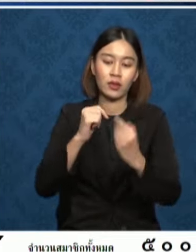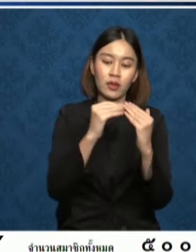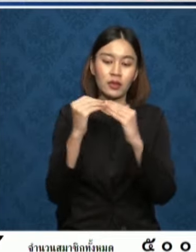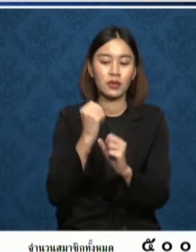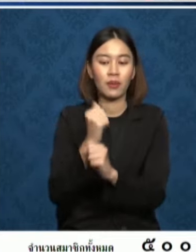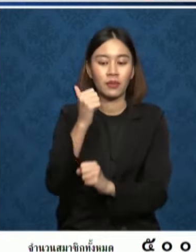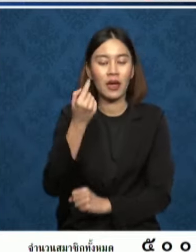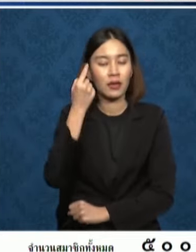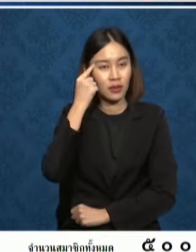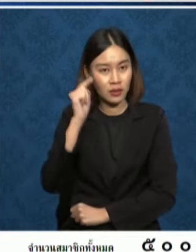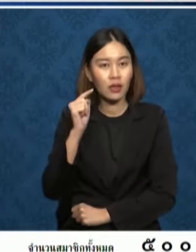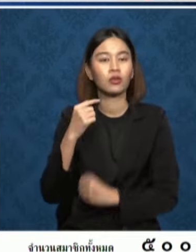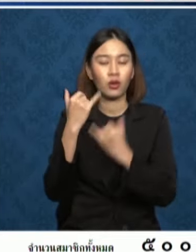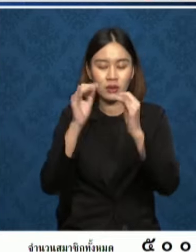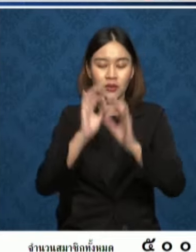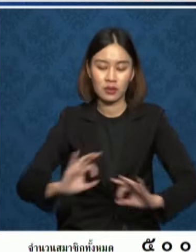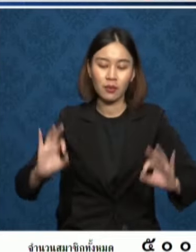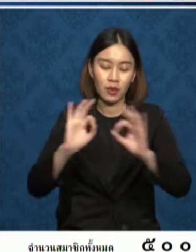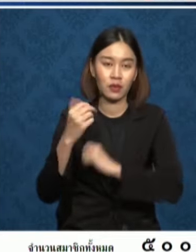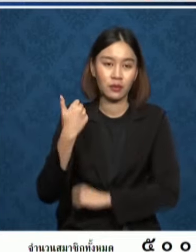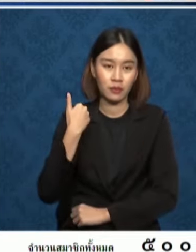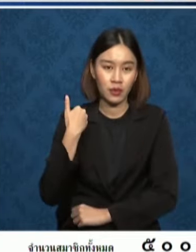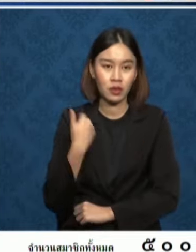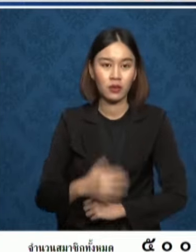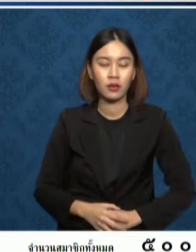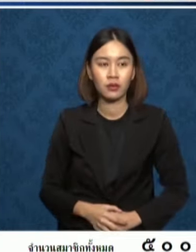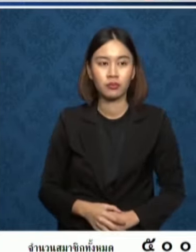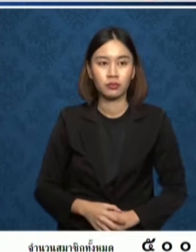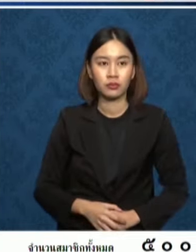ได้จึงเป็นเรื่องที่ยังจำเป็นอยู่นะ